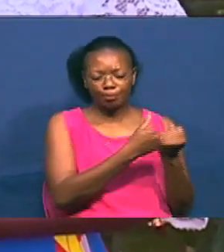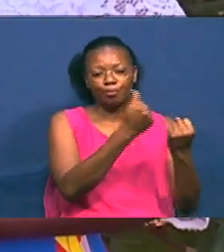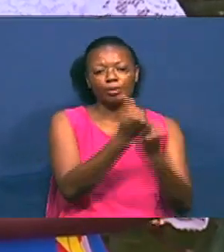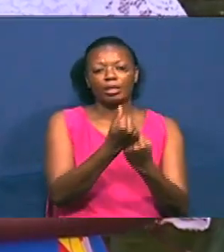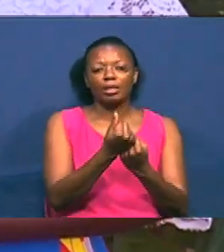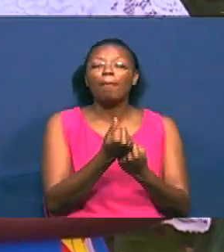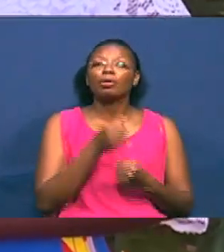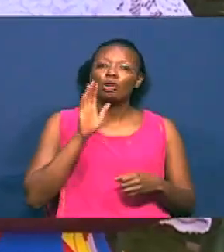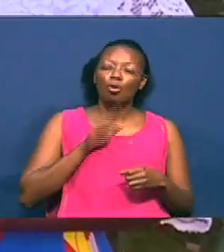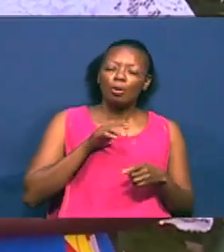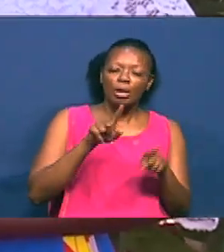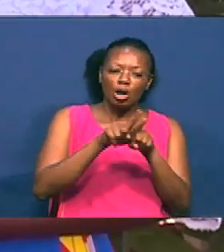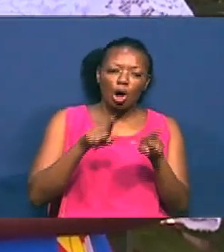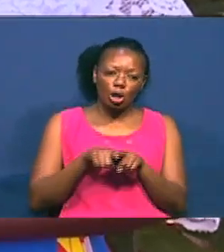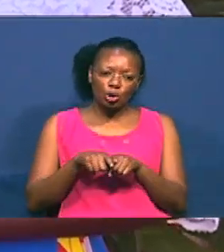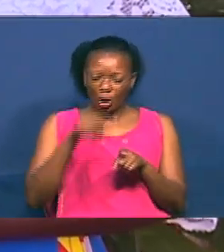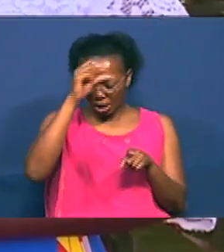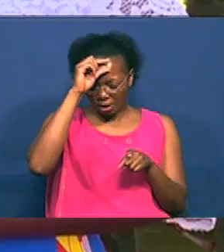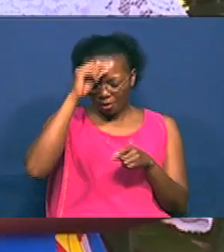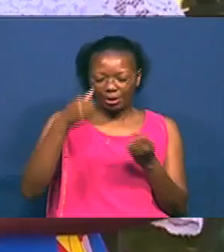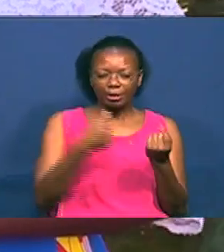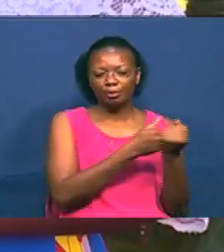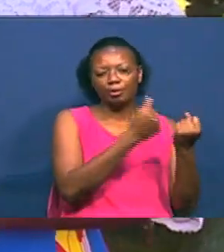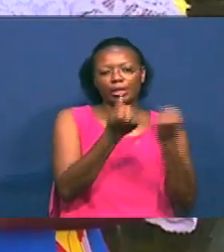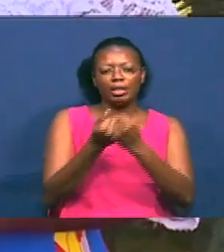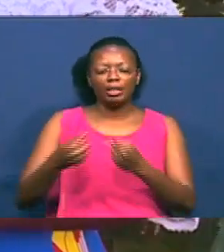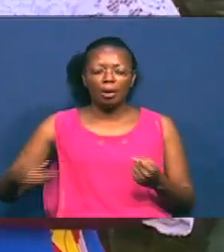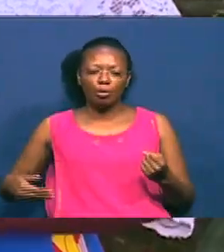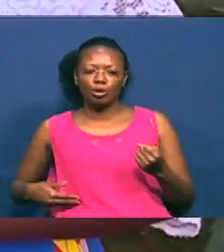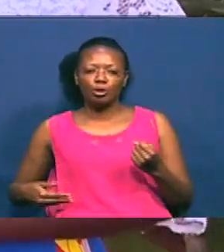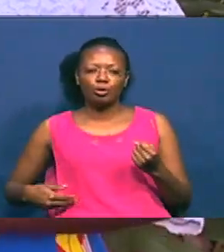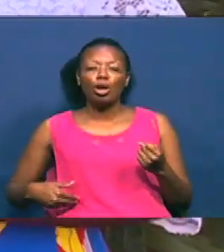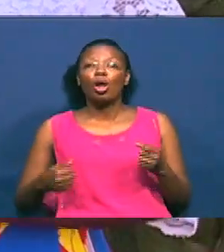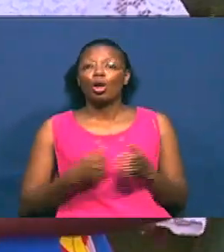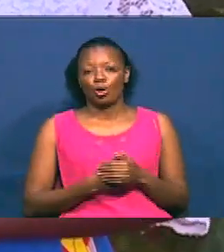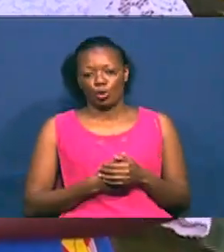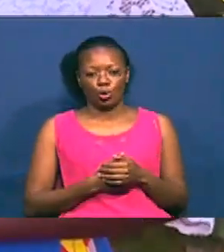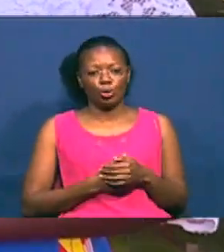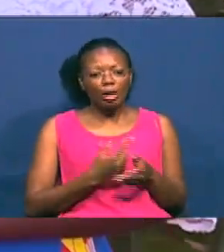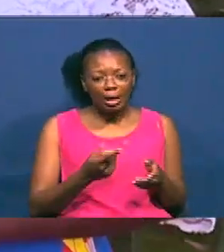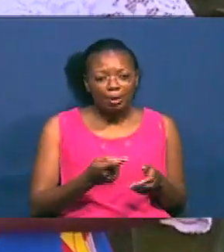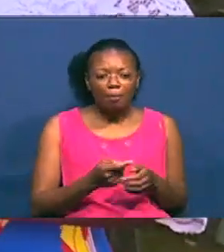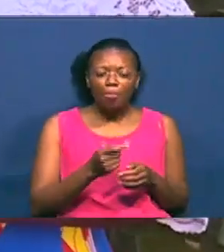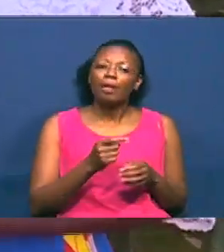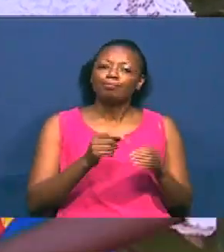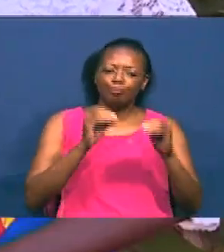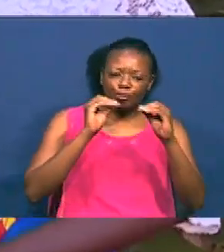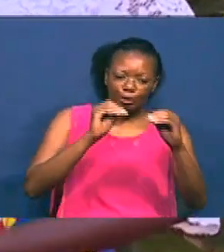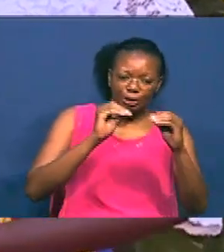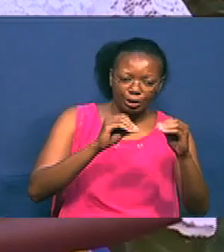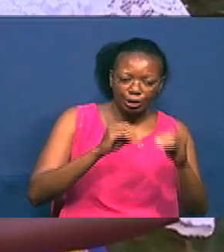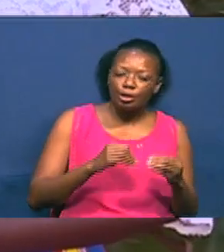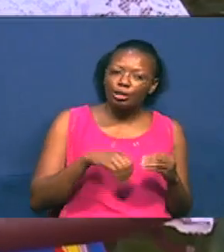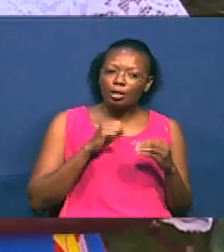Ile pesa ni ya wamama ambao huwa inajulikana ni Women Enterprises Fund. Nimekuwa